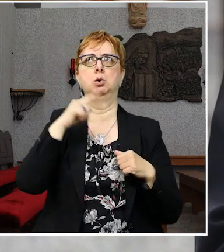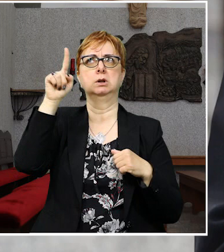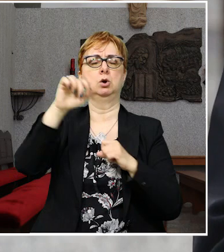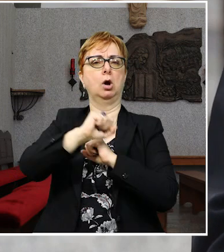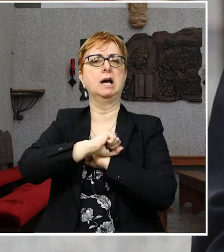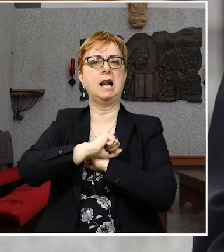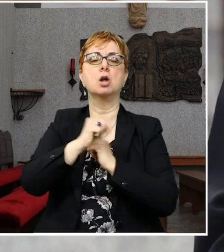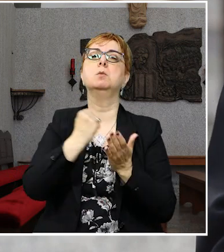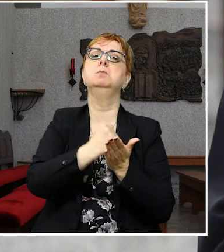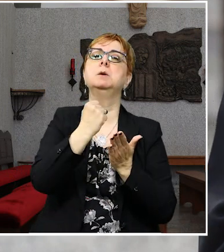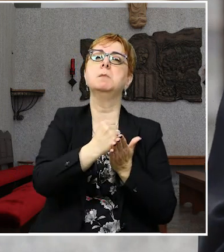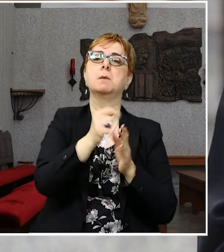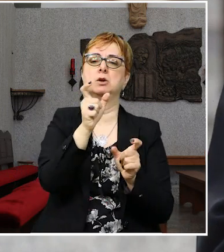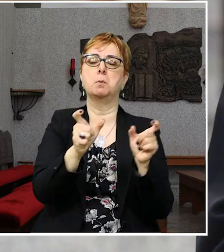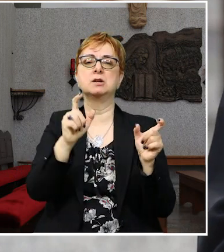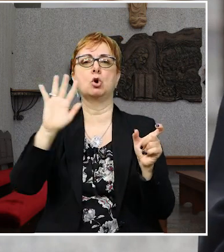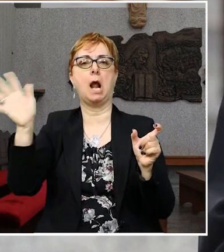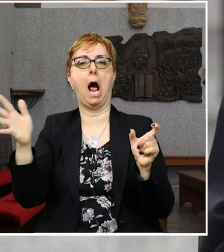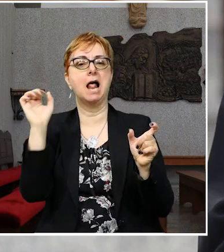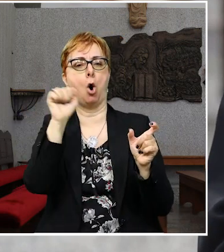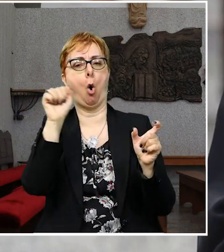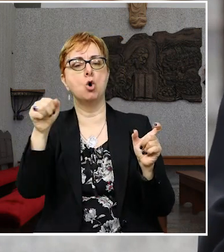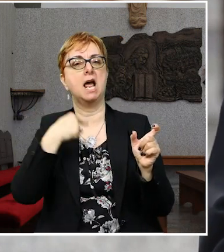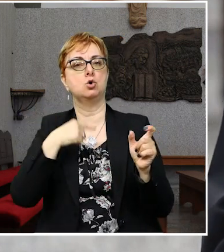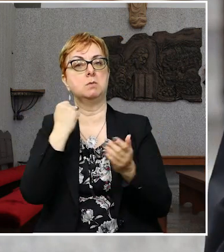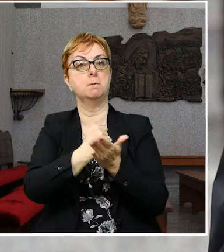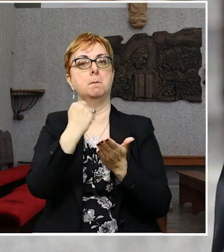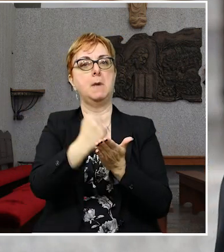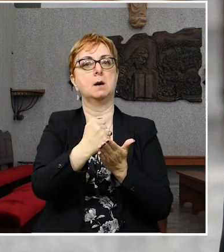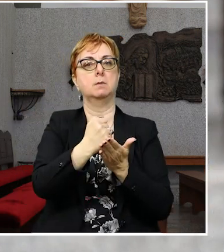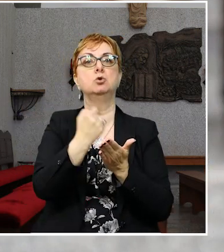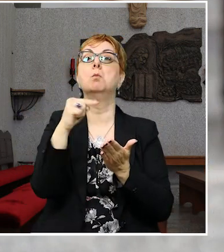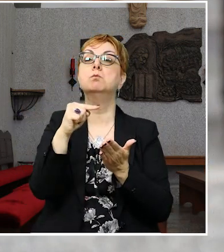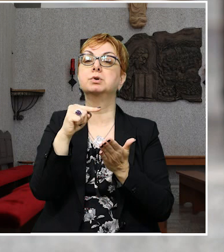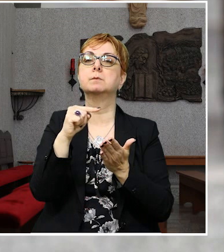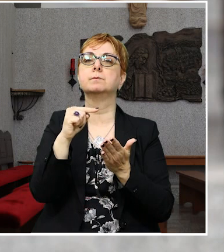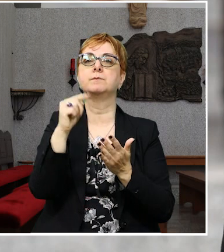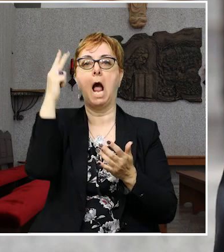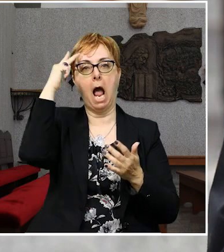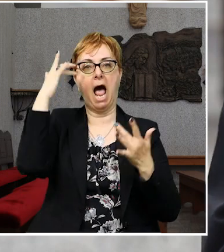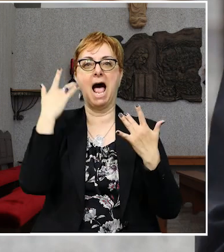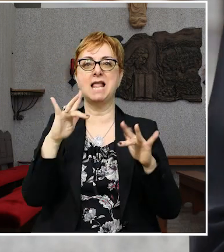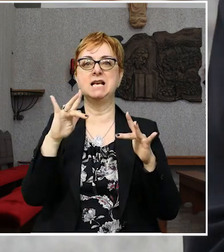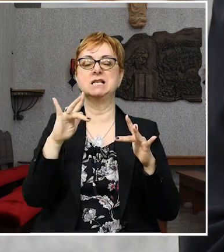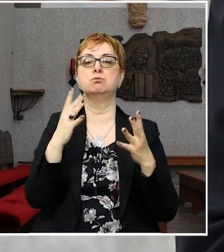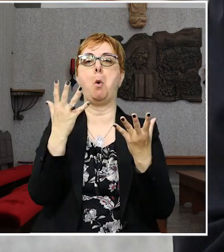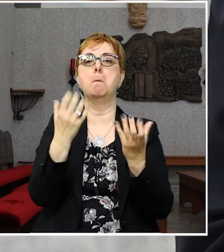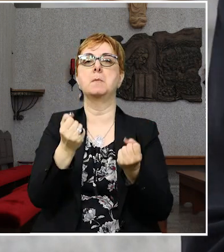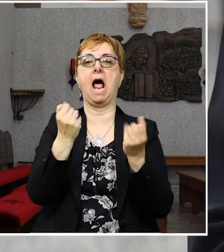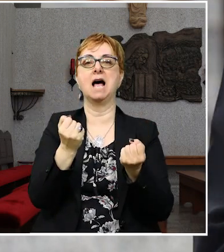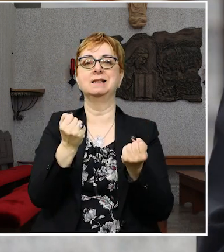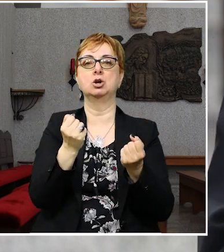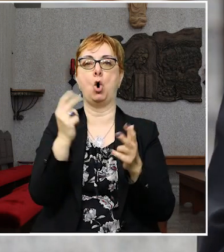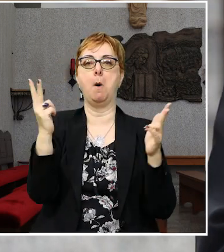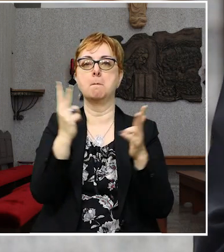Dio e mi permetto di odiare gli altri. Questo è ateismo pratico, ci